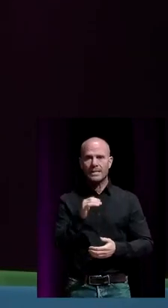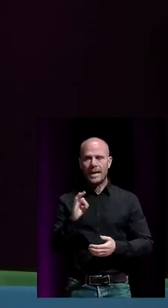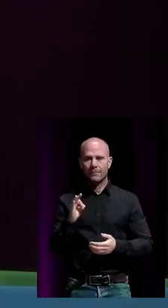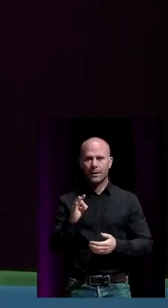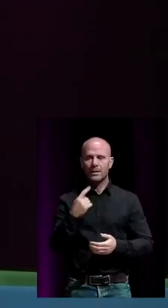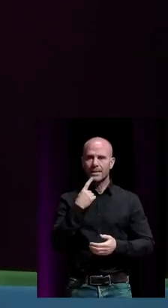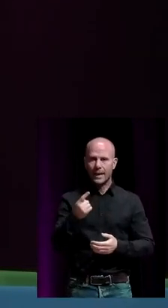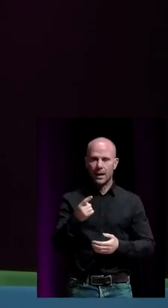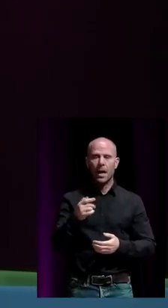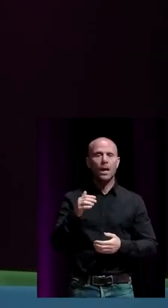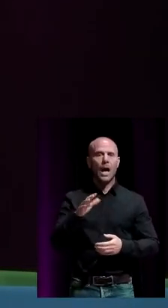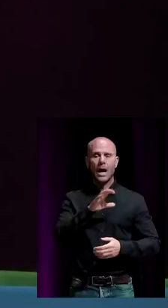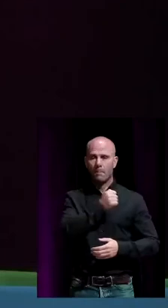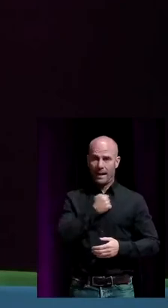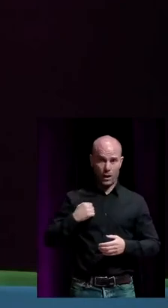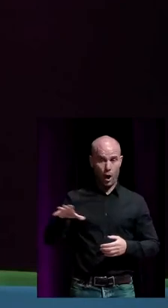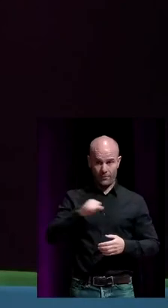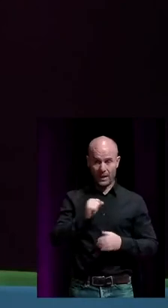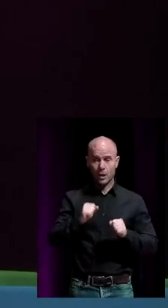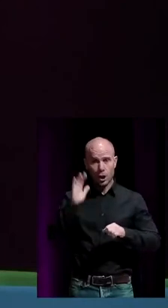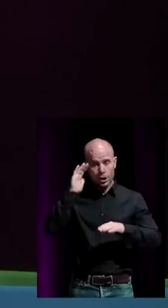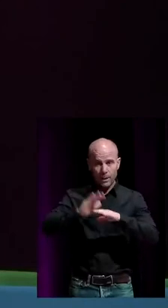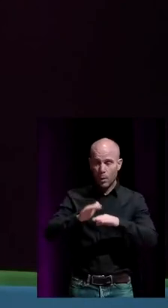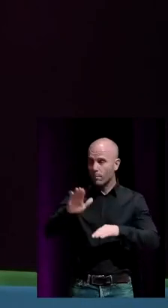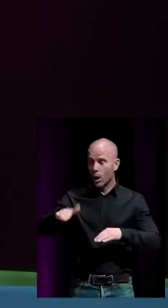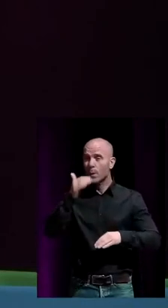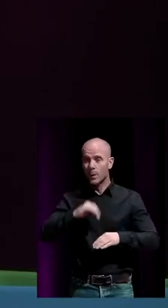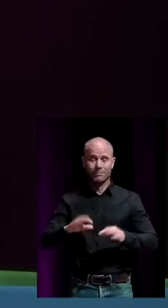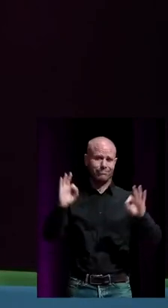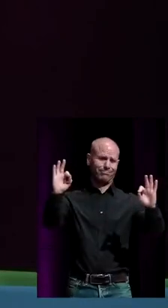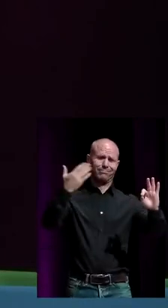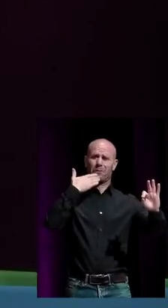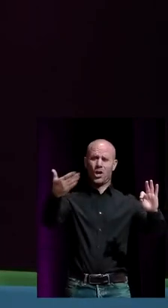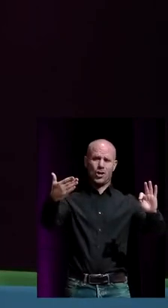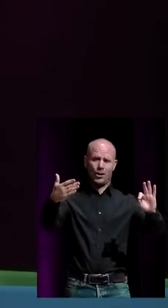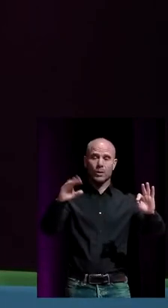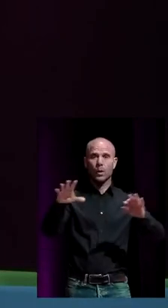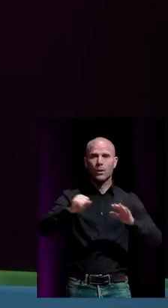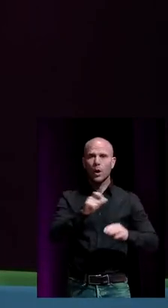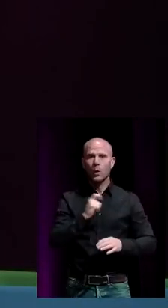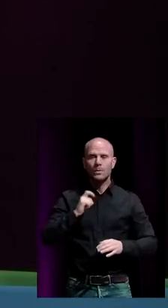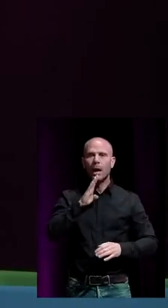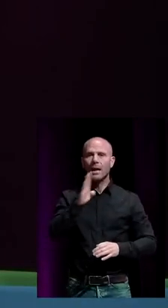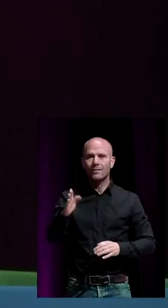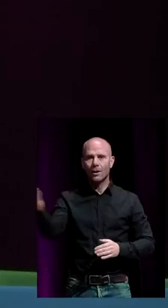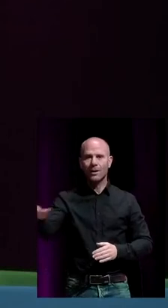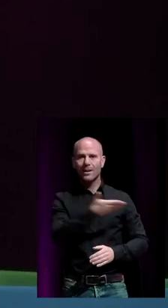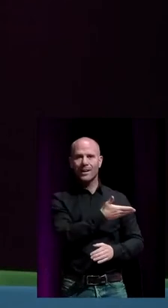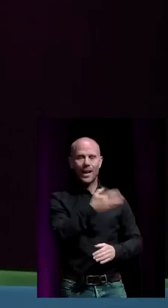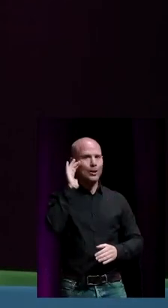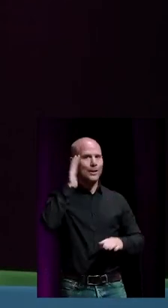borde lyssna på oss barn och unga. Toppen! Då säger vi att ni ska ta oss på allvar och lyssna på